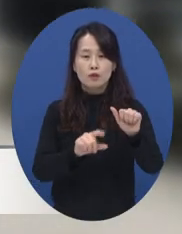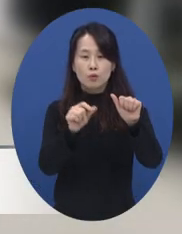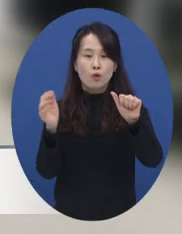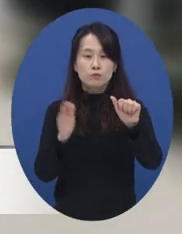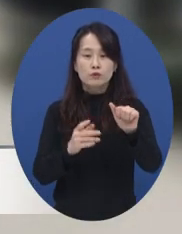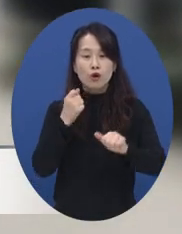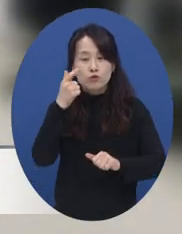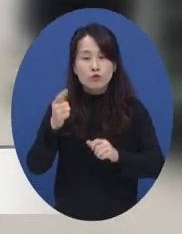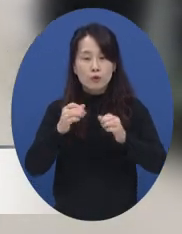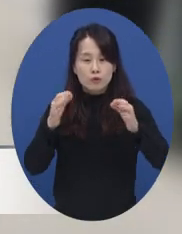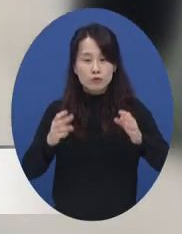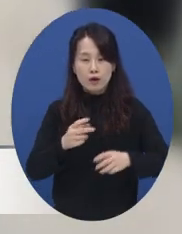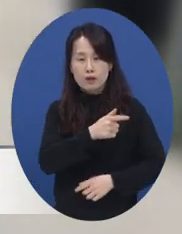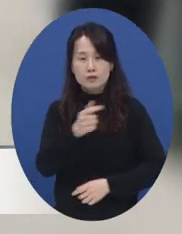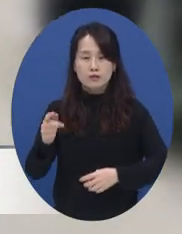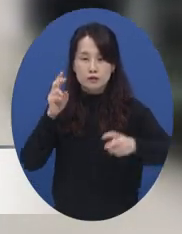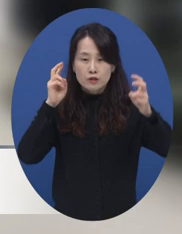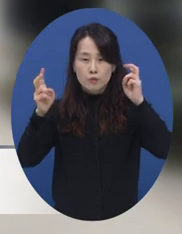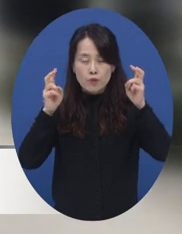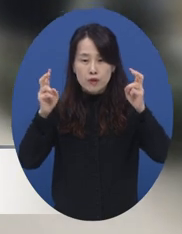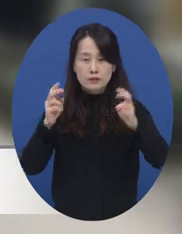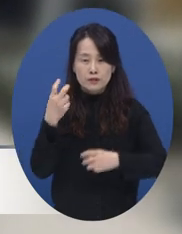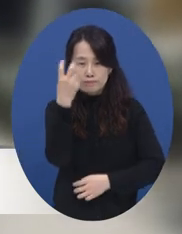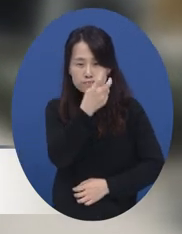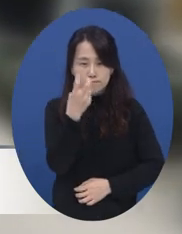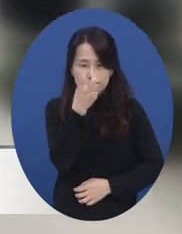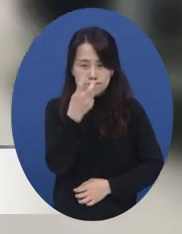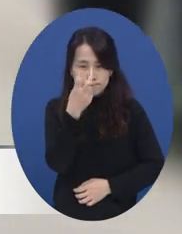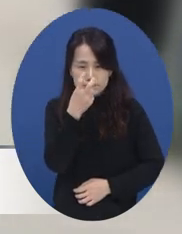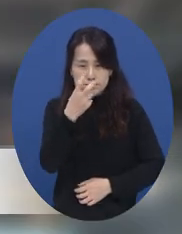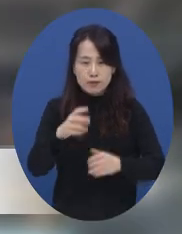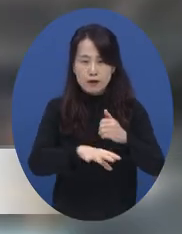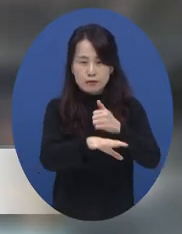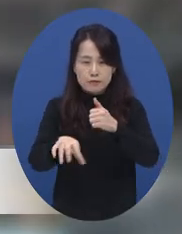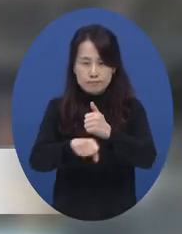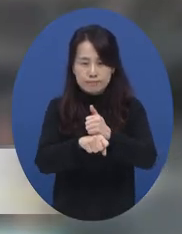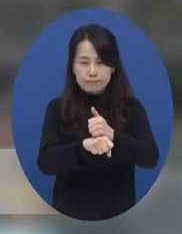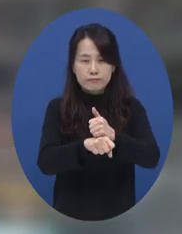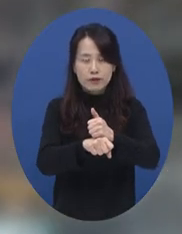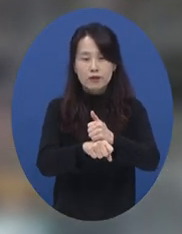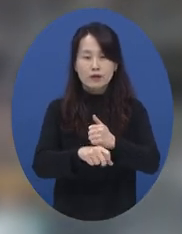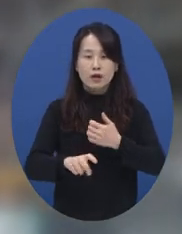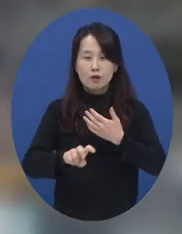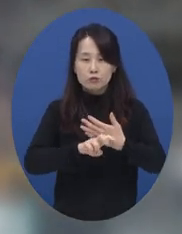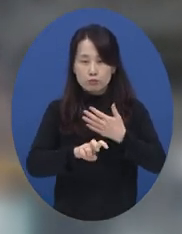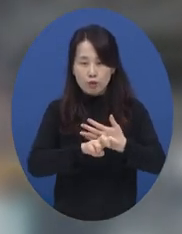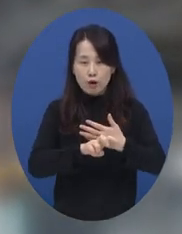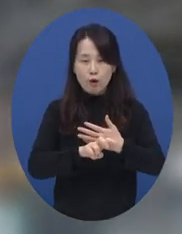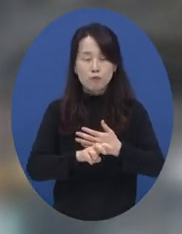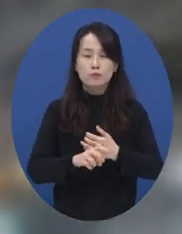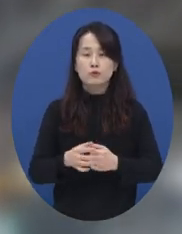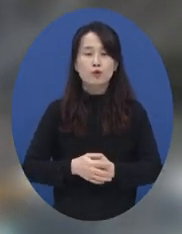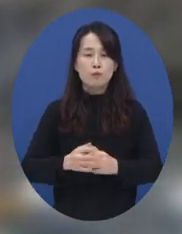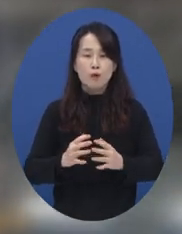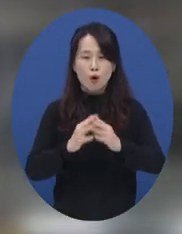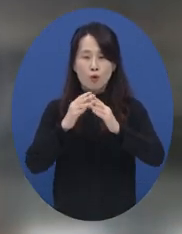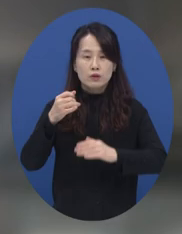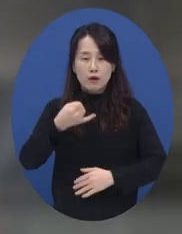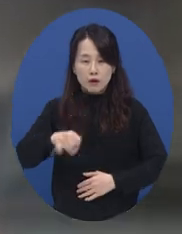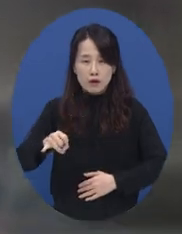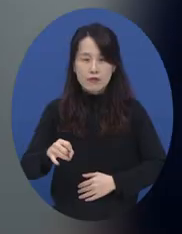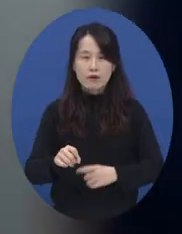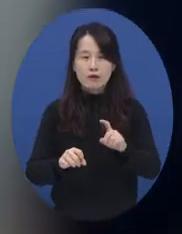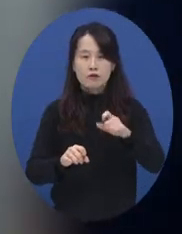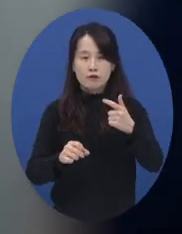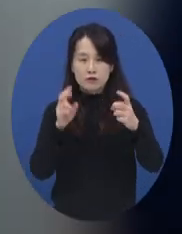경기도가 지난 5월부터 반년동안 대형 건설사 7곳을 수사한 결과 그 밑에 달린 불법 하도급을 포함해 부실 시공을 한